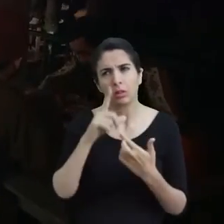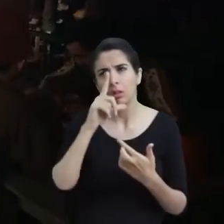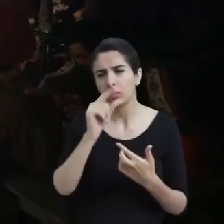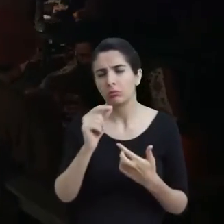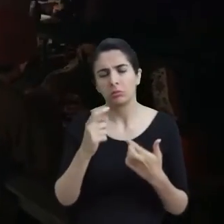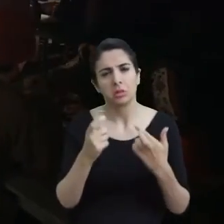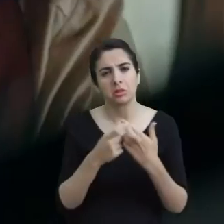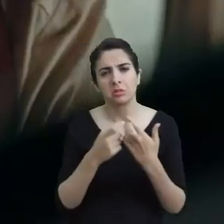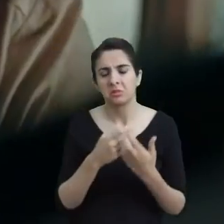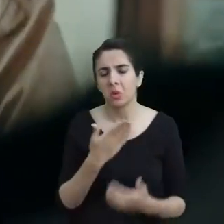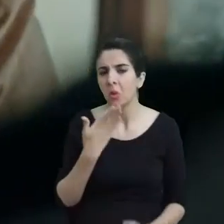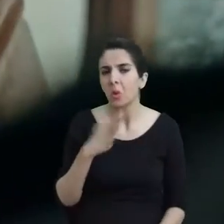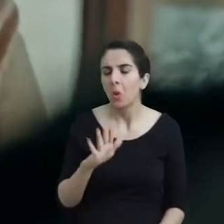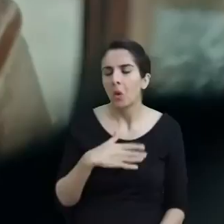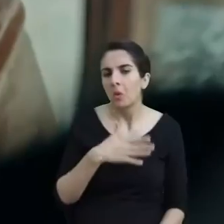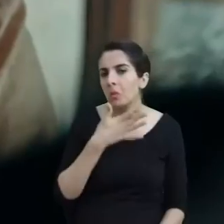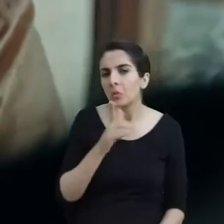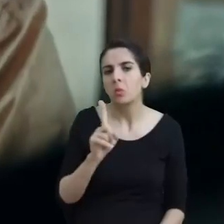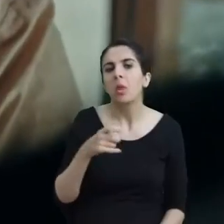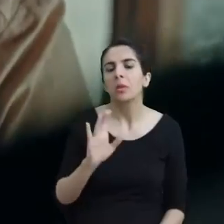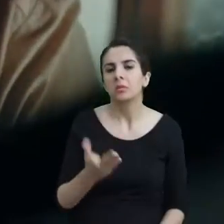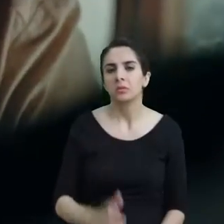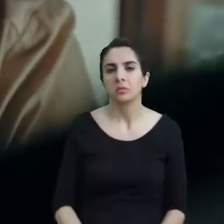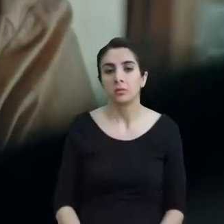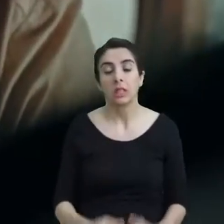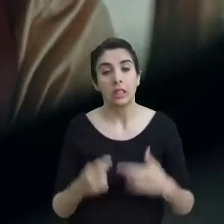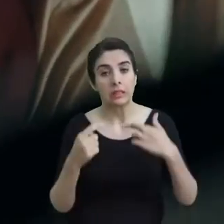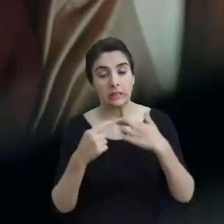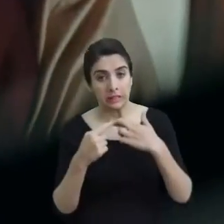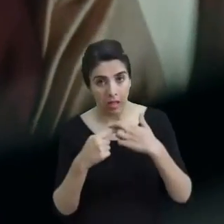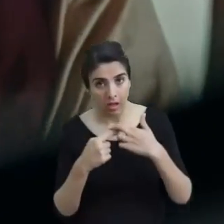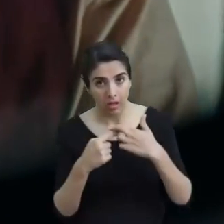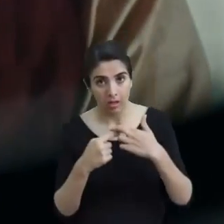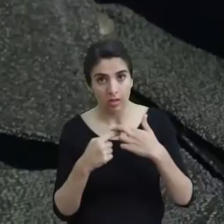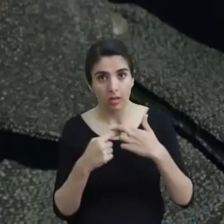Rıza diye birisini çıkaramadım. Rıza,